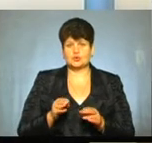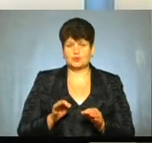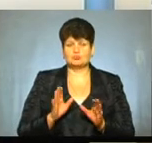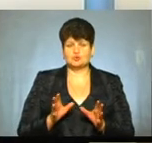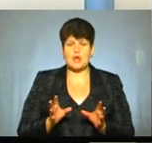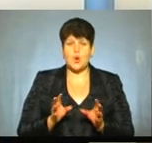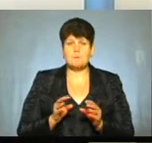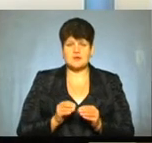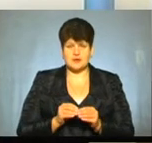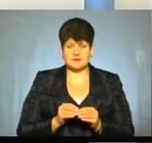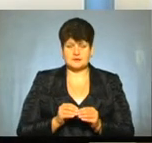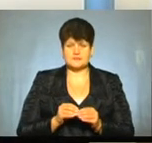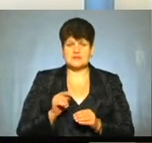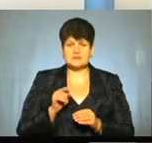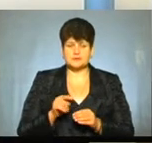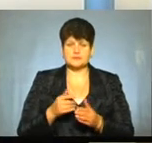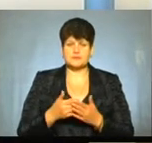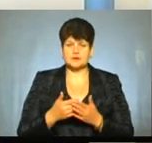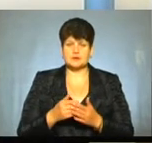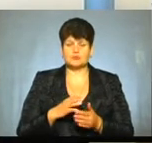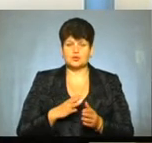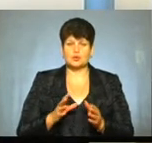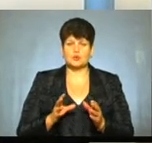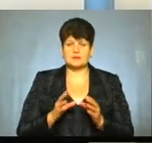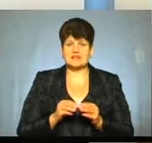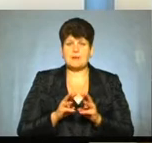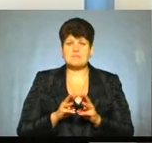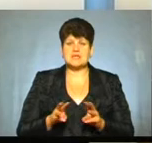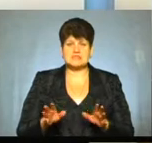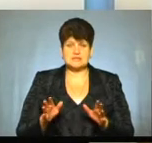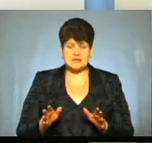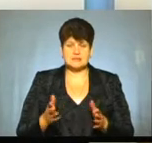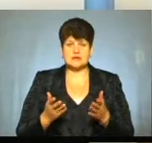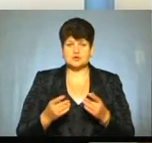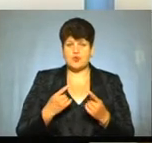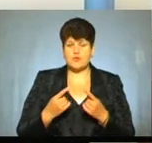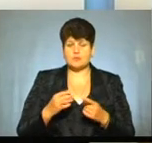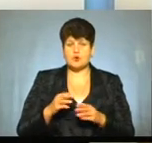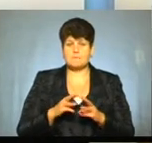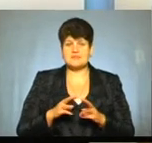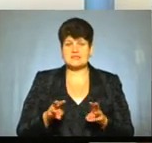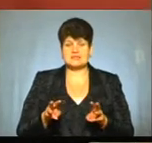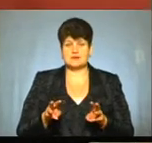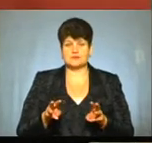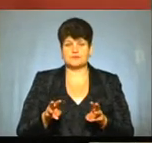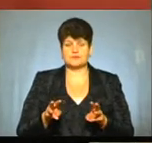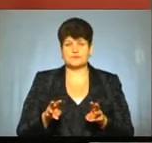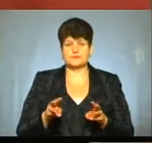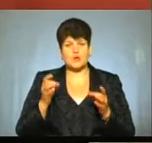деякій мірі буде об'єднання за тою аналогією, за якою було об'єднання міністерств. Так, якщо ми говоримо, наприклад, про